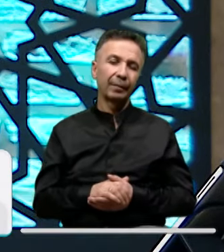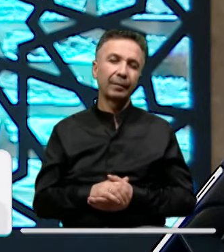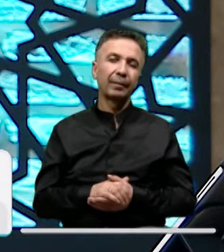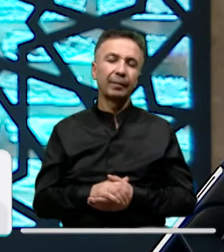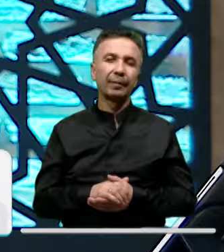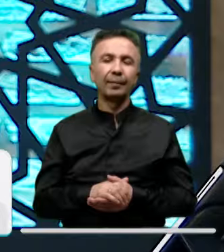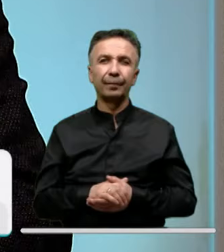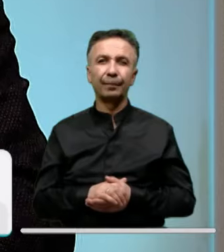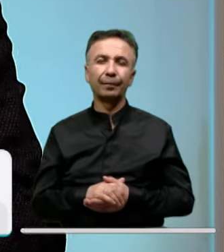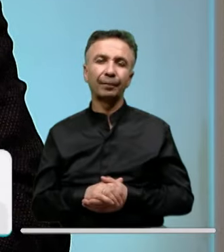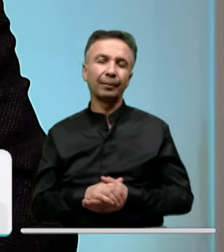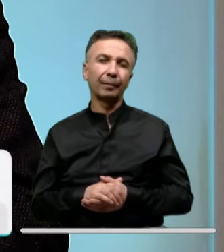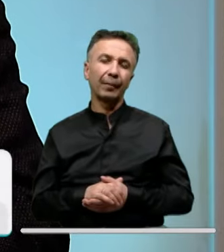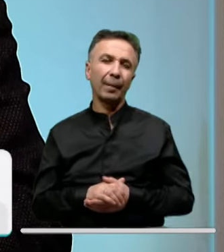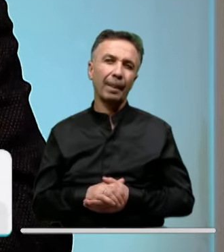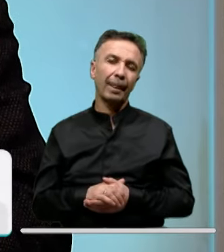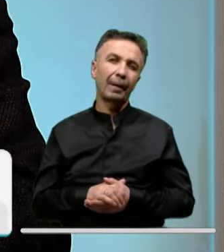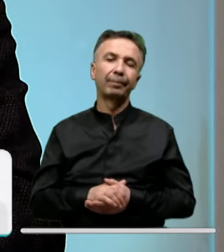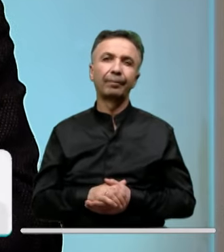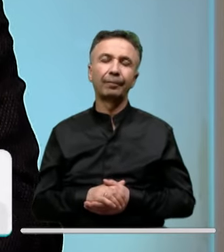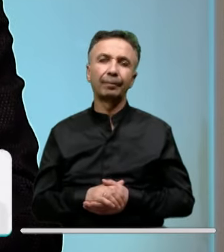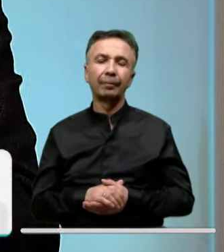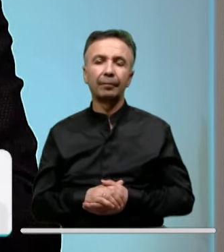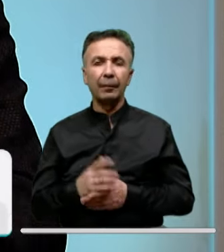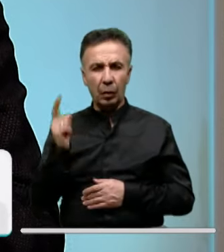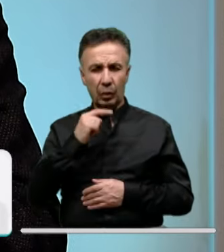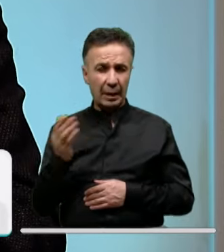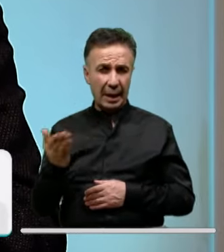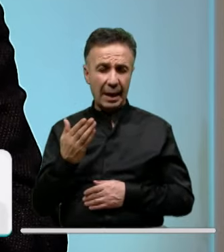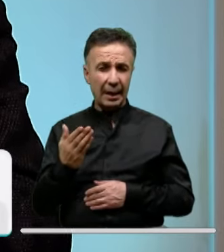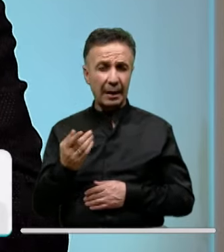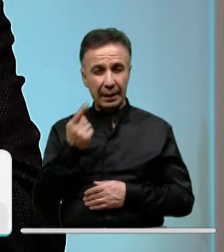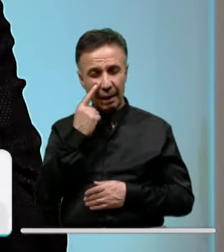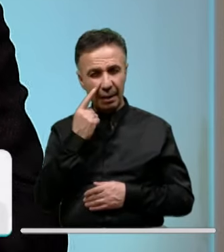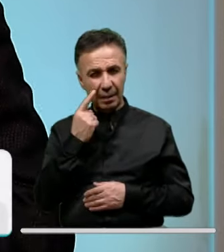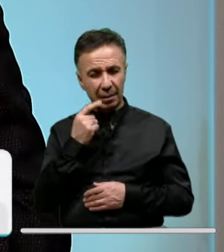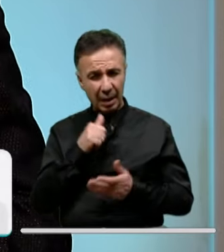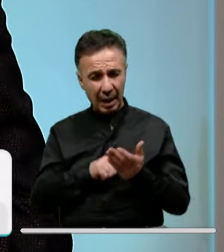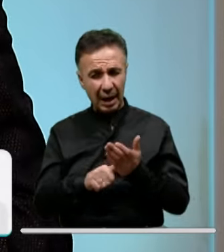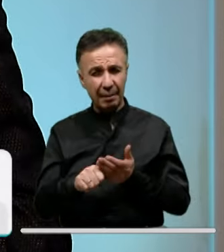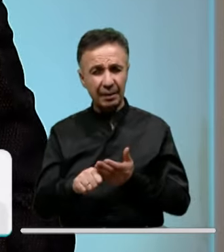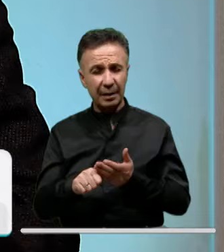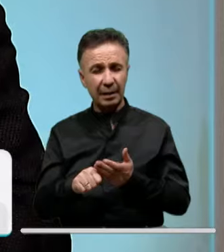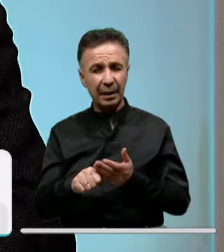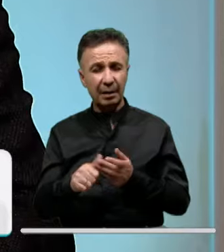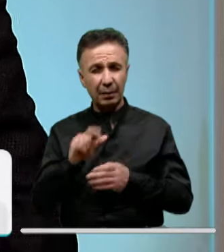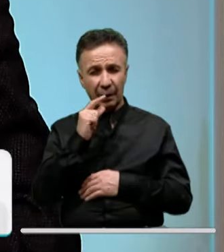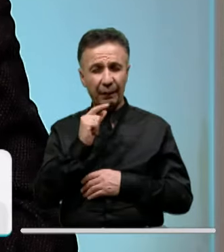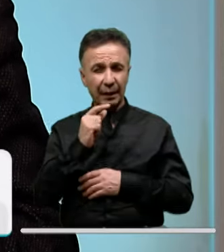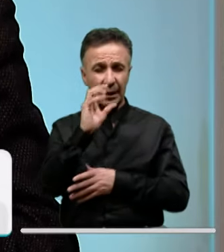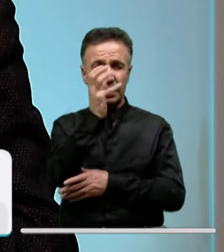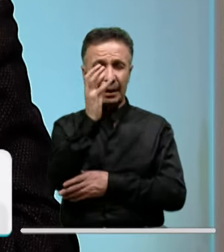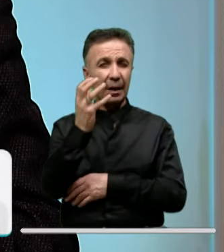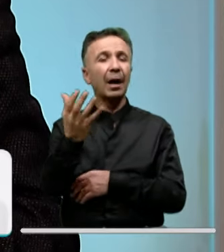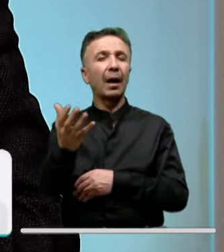durumu mutlaka oradan halletmeleri gerekiyor. Peki. Çünkü eğer tamamıyla istimlak hususu neticelendiyse, yani artık